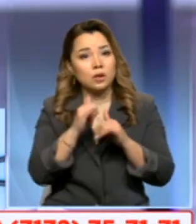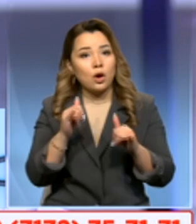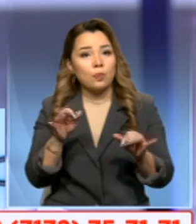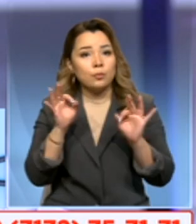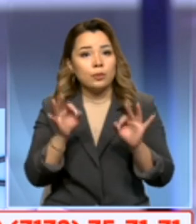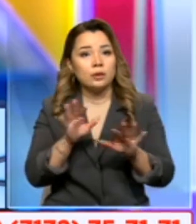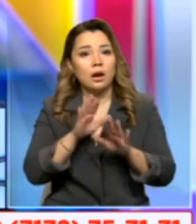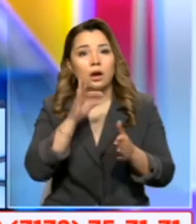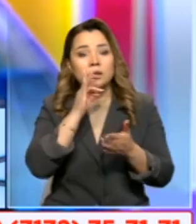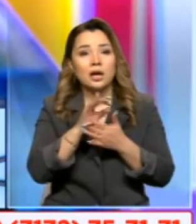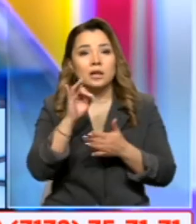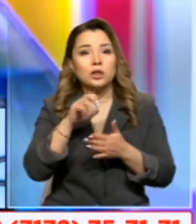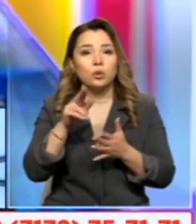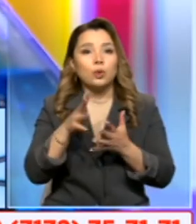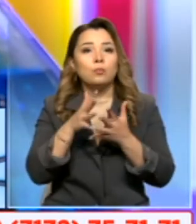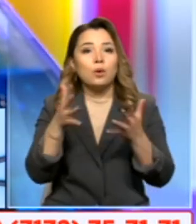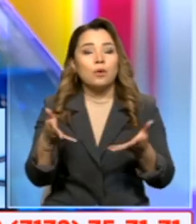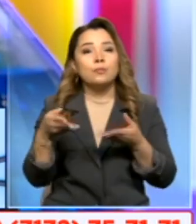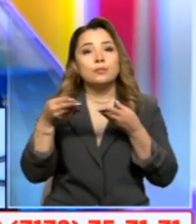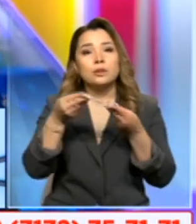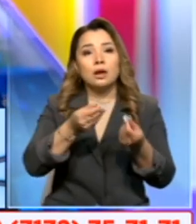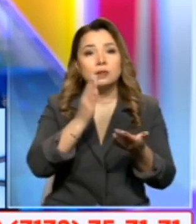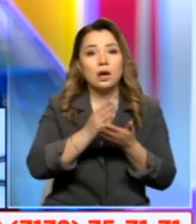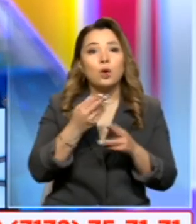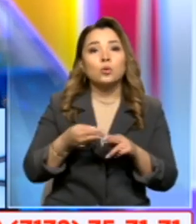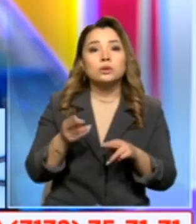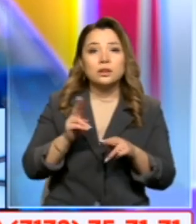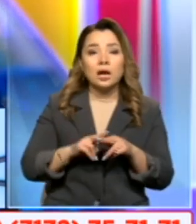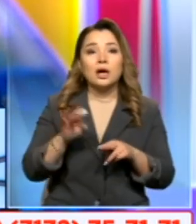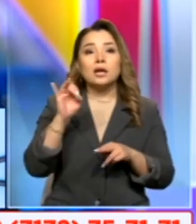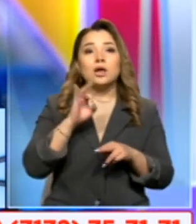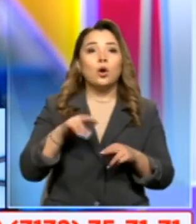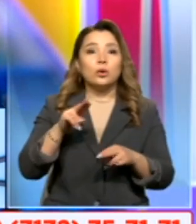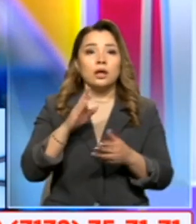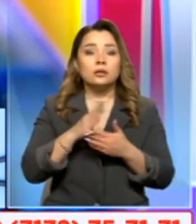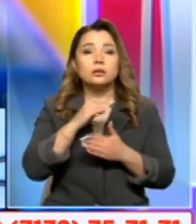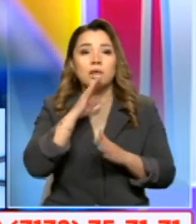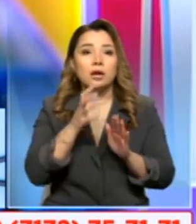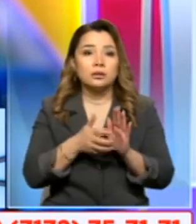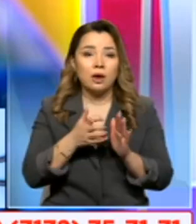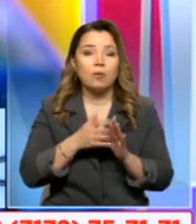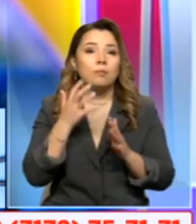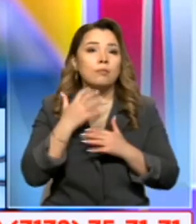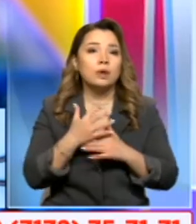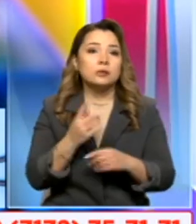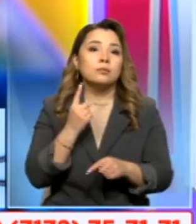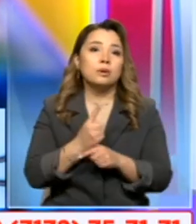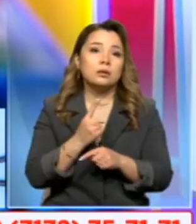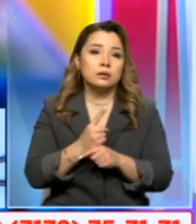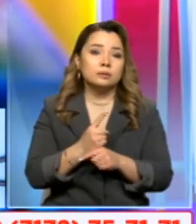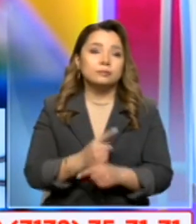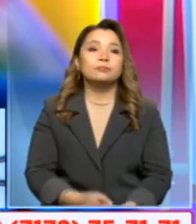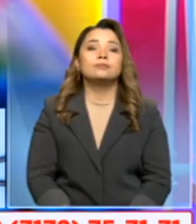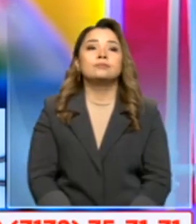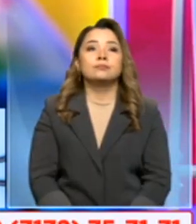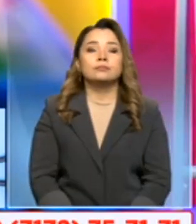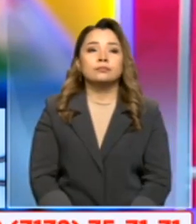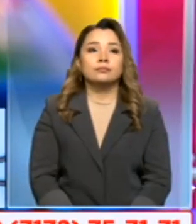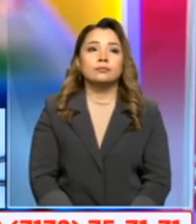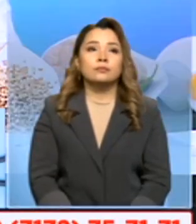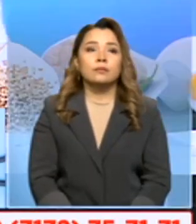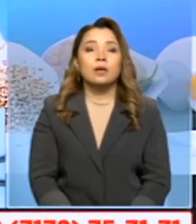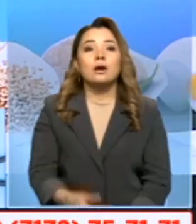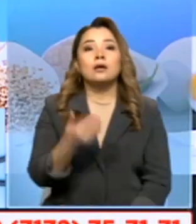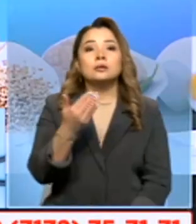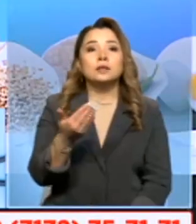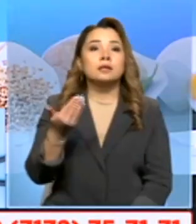дамуына йодтың әсері өте көп. Сондықтан да йод жетіспеушілікпен бала көтеруге болмайды. Махаббат Ибрагимқызы, өткенде